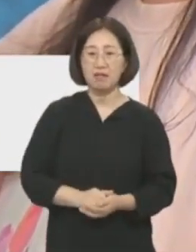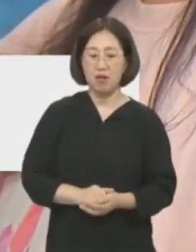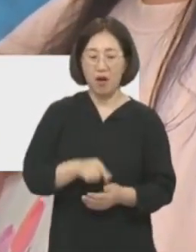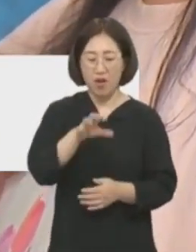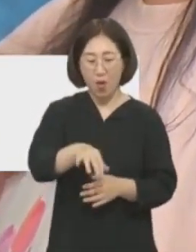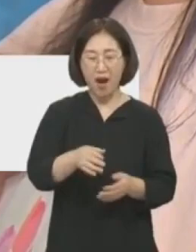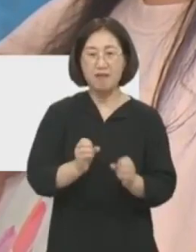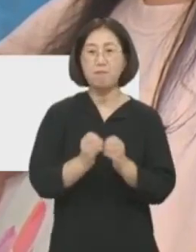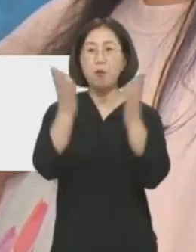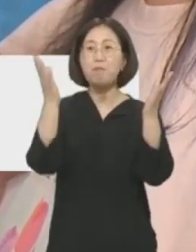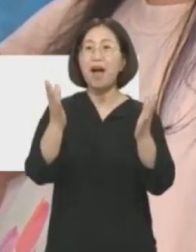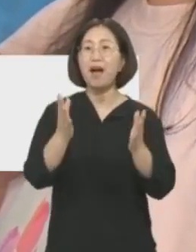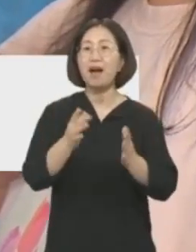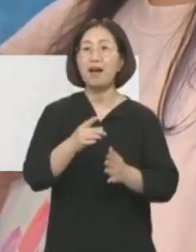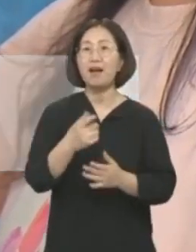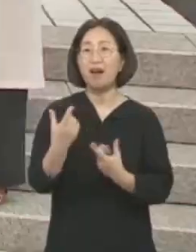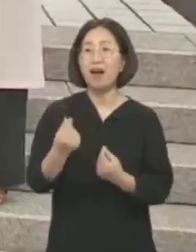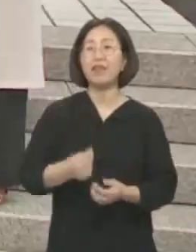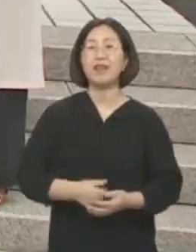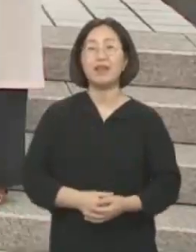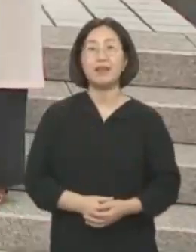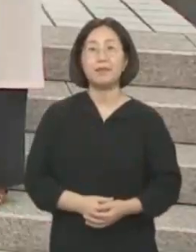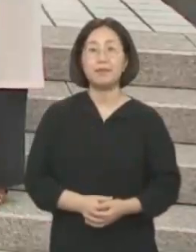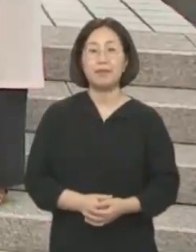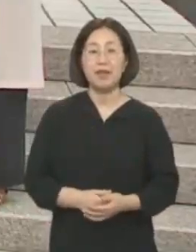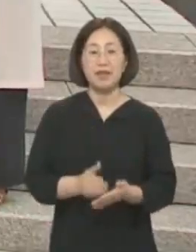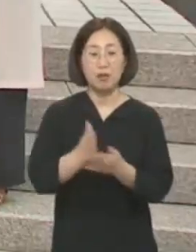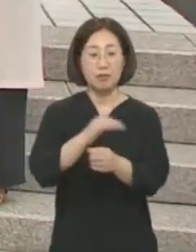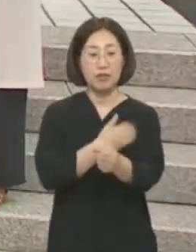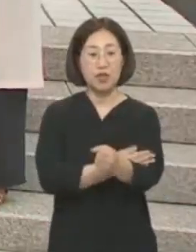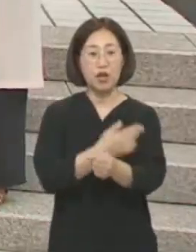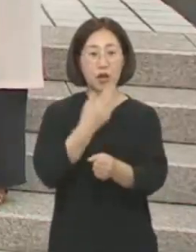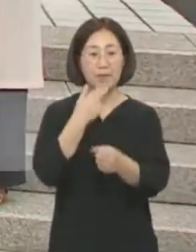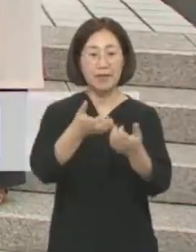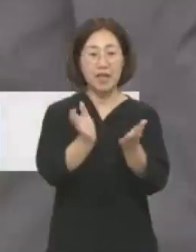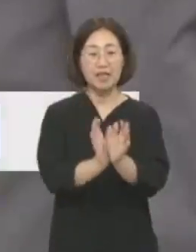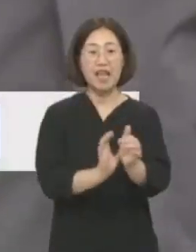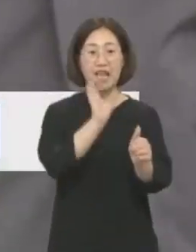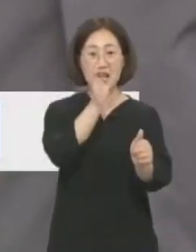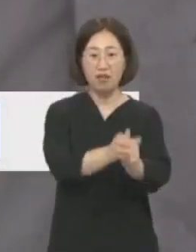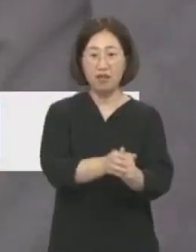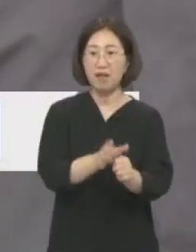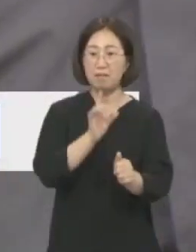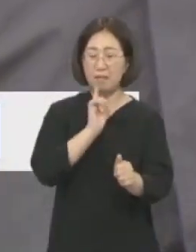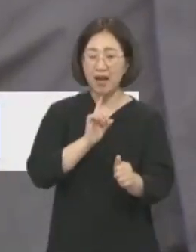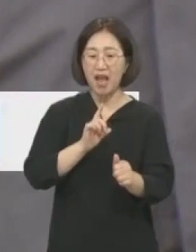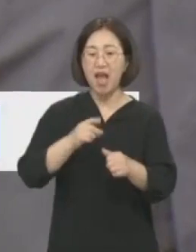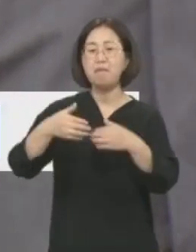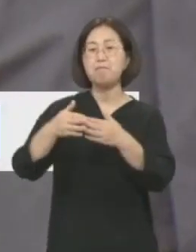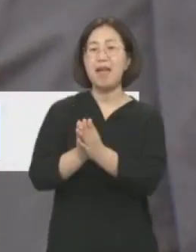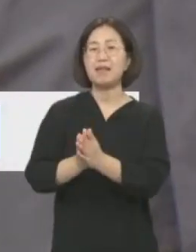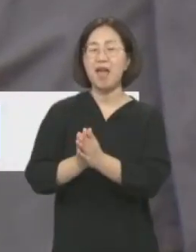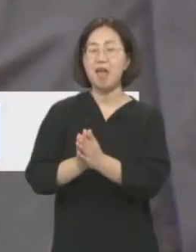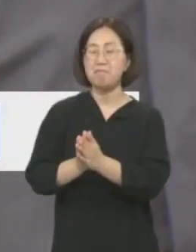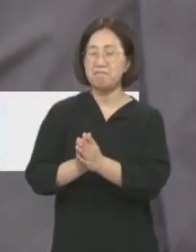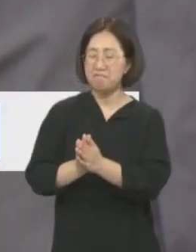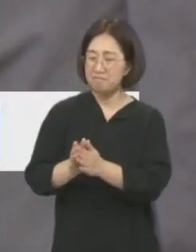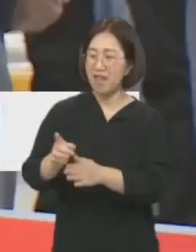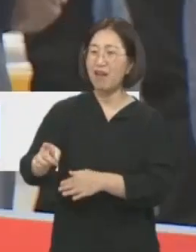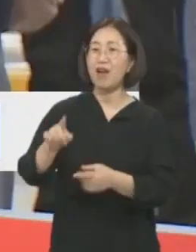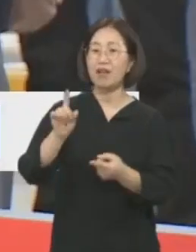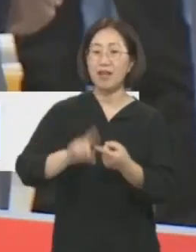폭파해버려 폐허밖에 안 남을 것이다. 전문성 없는 단체에 위탁을 맡겼다는 지적에 폐쇄 카드를 꺼내든 것에